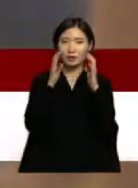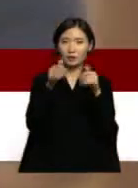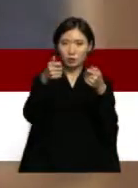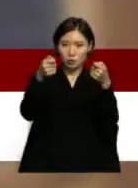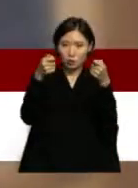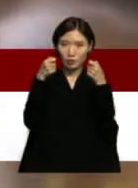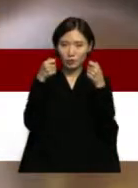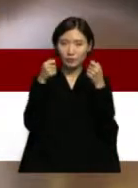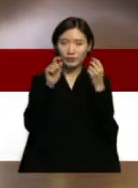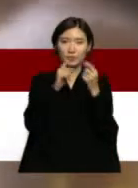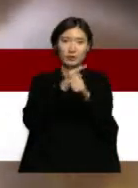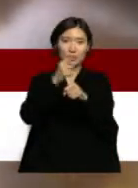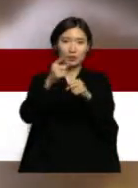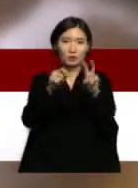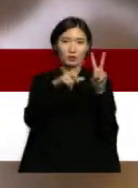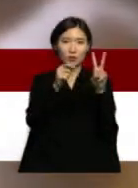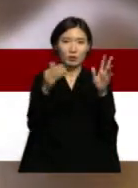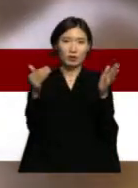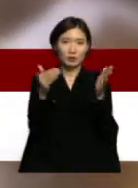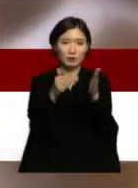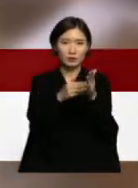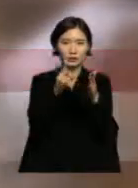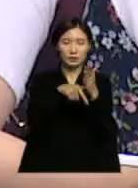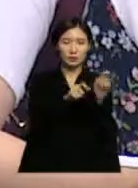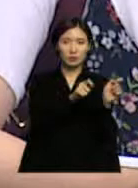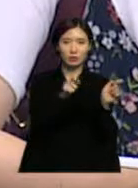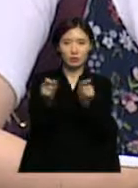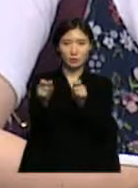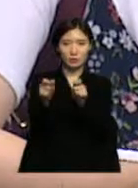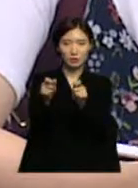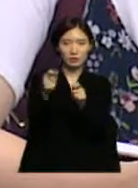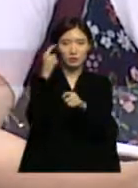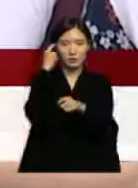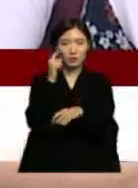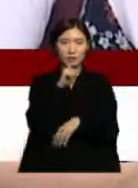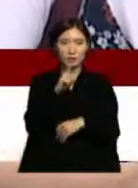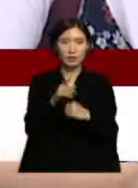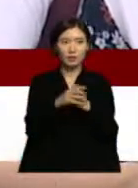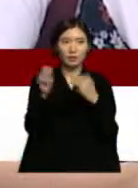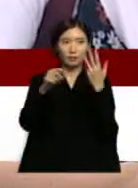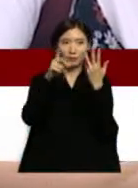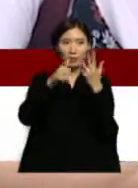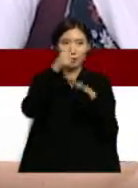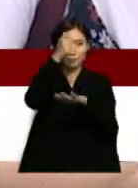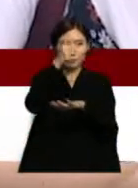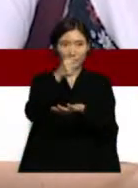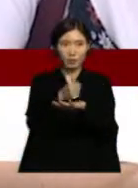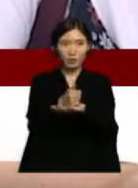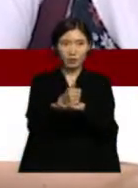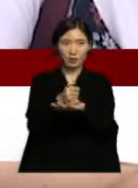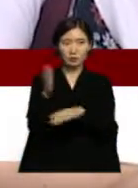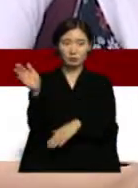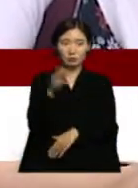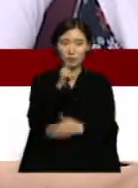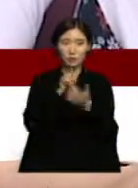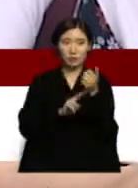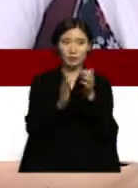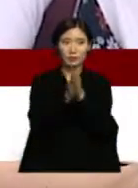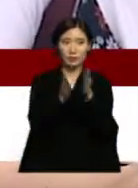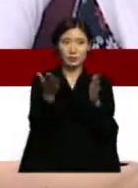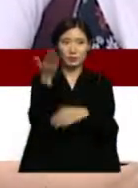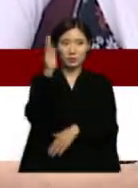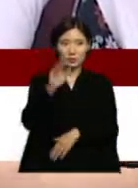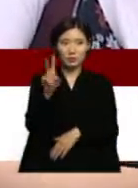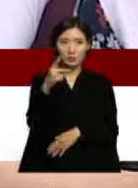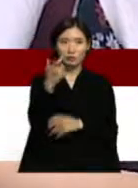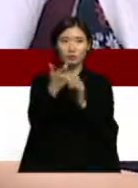졸업하는 내년 2월까지는 시간을 벌겠다고 밝혔습니다. 8월 말입니다. 그때부터 입찰이 들어가는데 162명